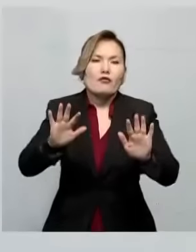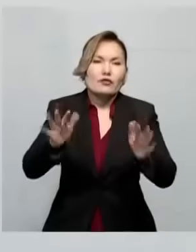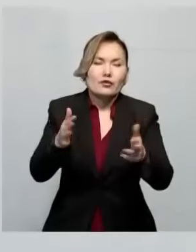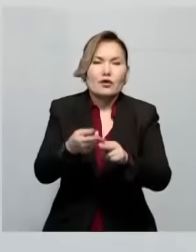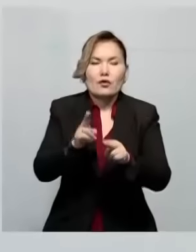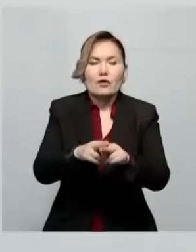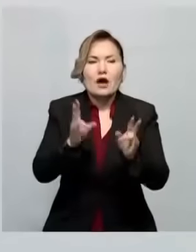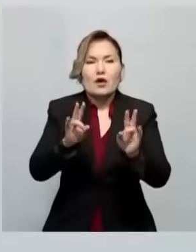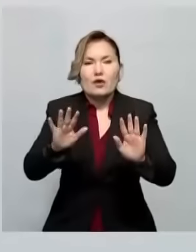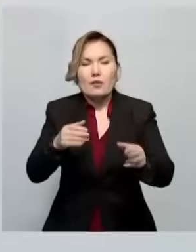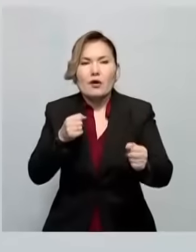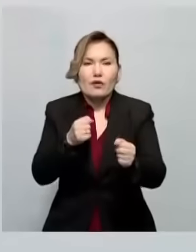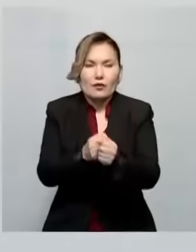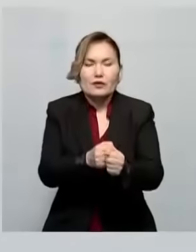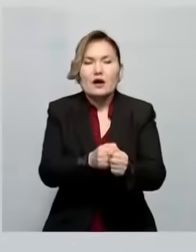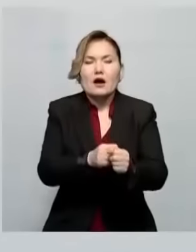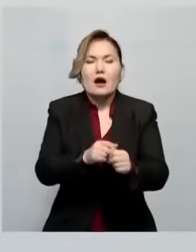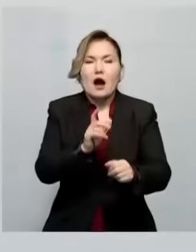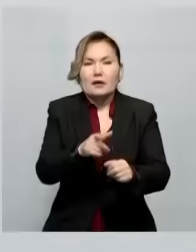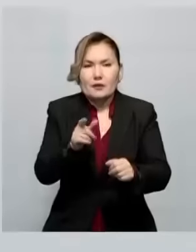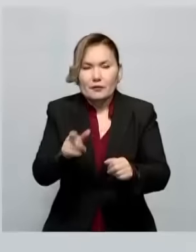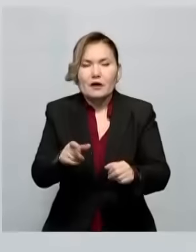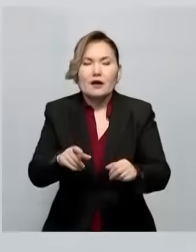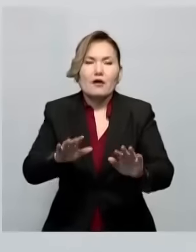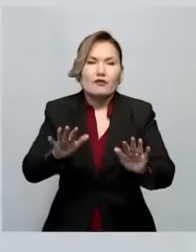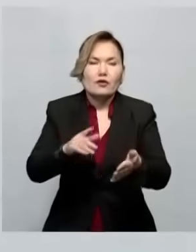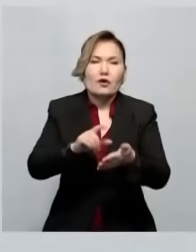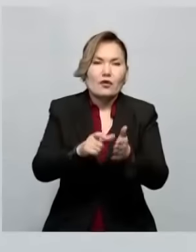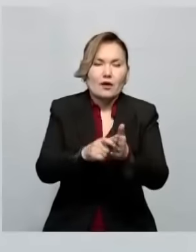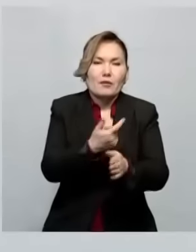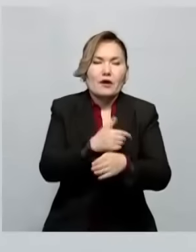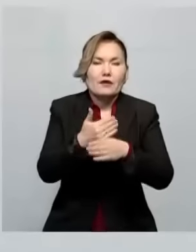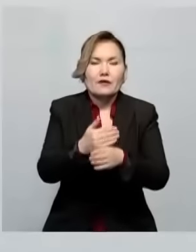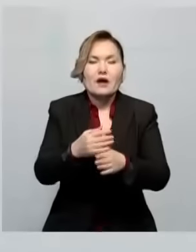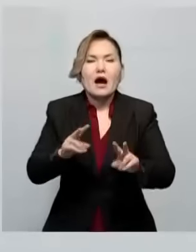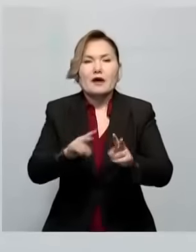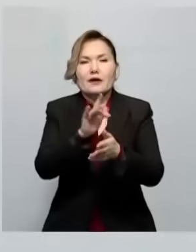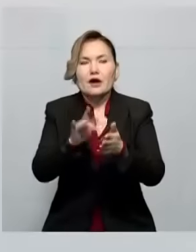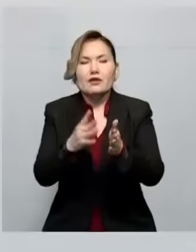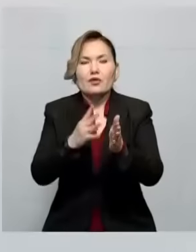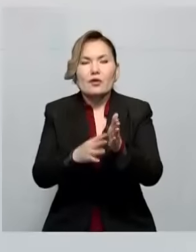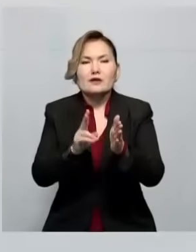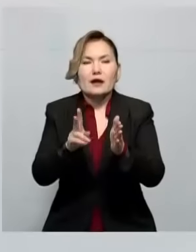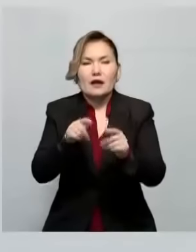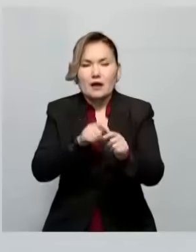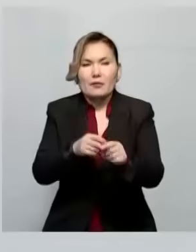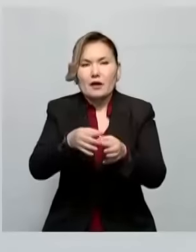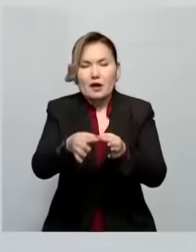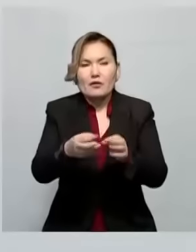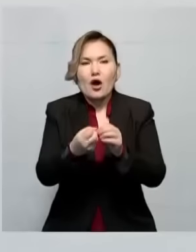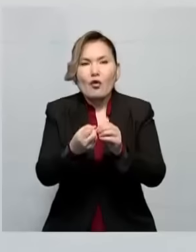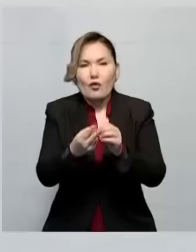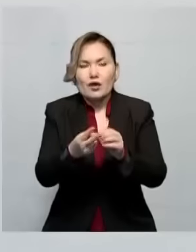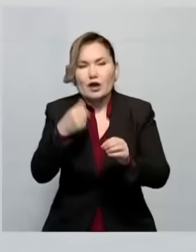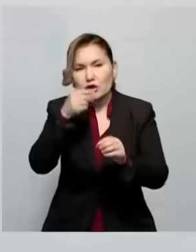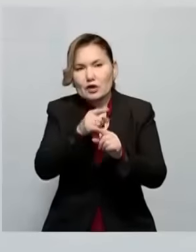дереу адам жанын арашалап тиісті көмек көрсету. Астанадан 90 шақырымдық жерде орналасқан мына бекет 12 жылдан бері